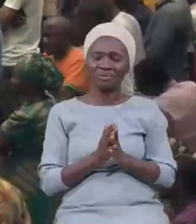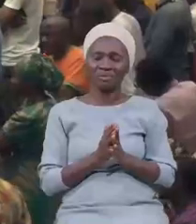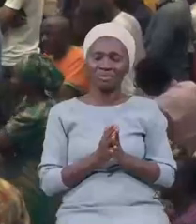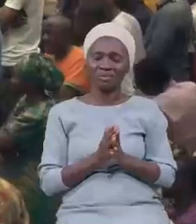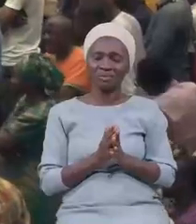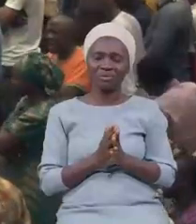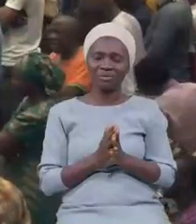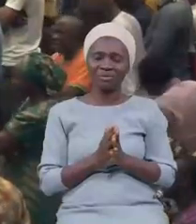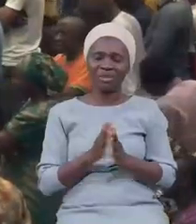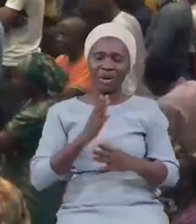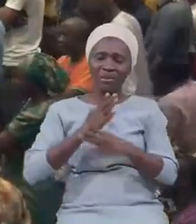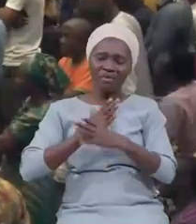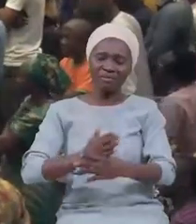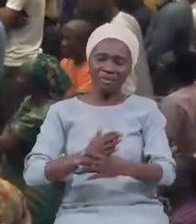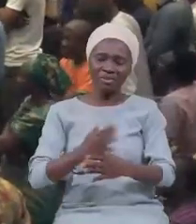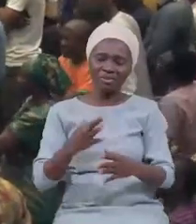la prévention des maladies,